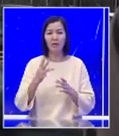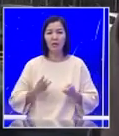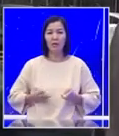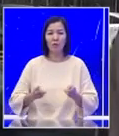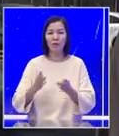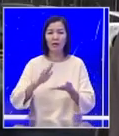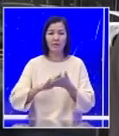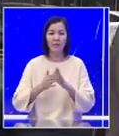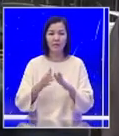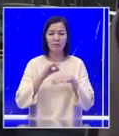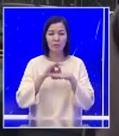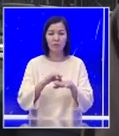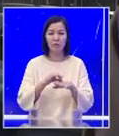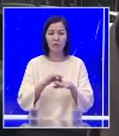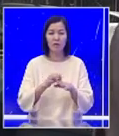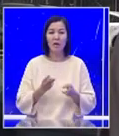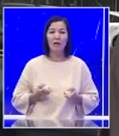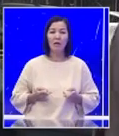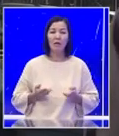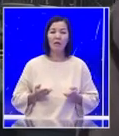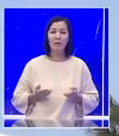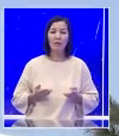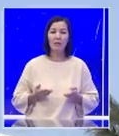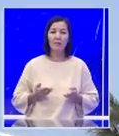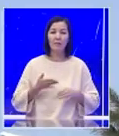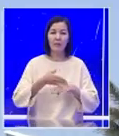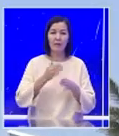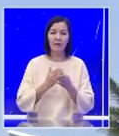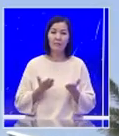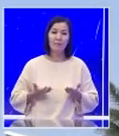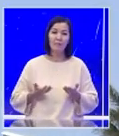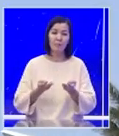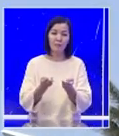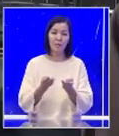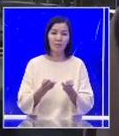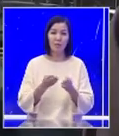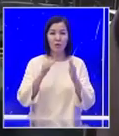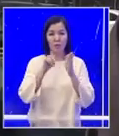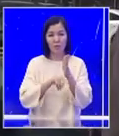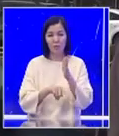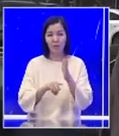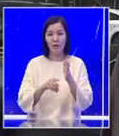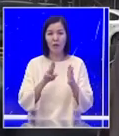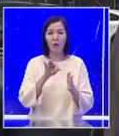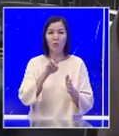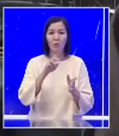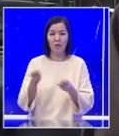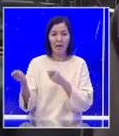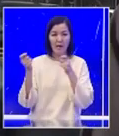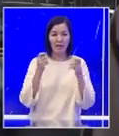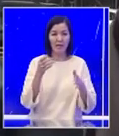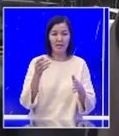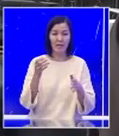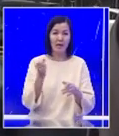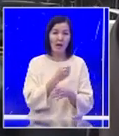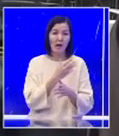келісім жасадық. Яғни ол наубайханаларға төмен бағада ұн жеткізілді. Қазіргі таңда наубайханаларға